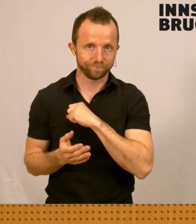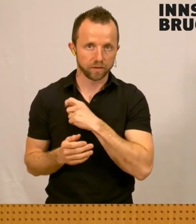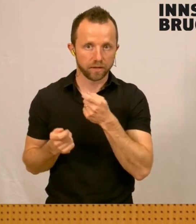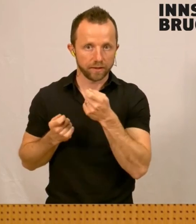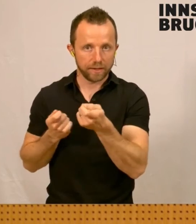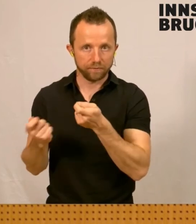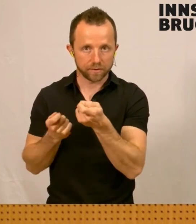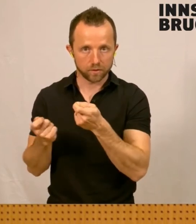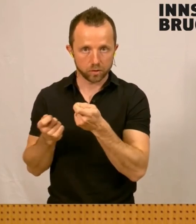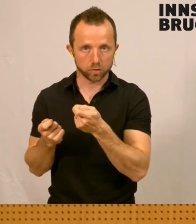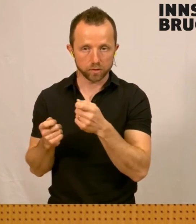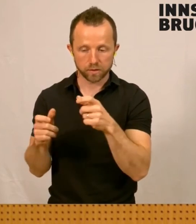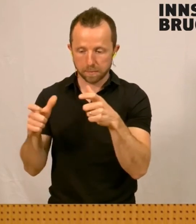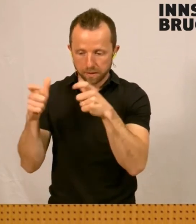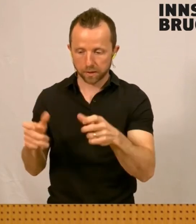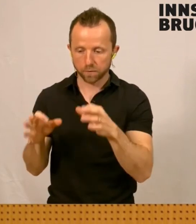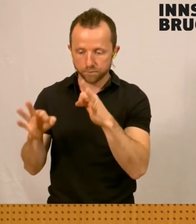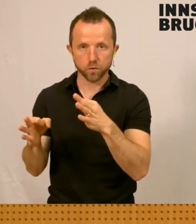Innsbrucker Wirtschaft beschlossen haben.